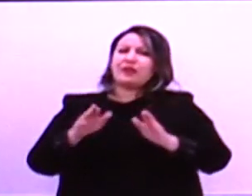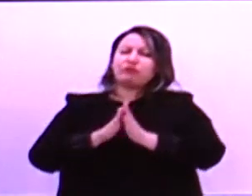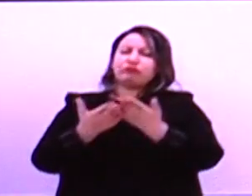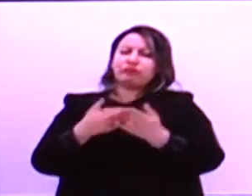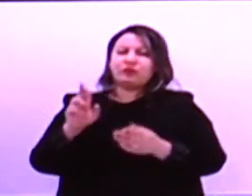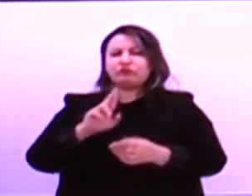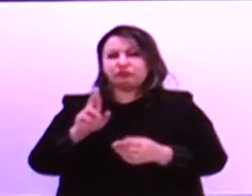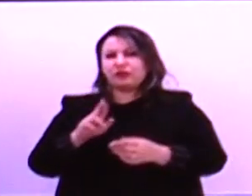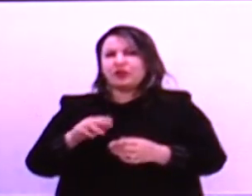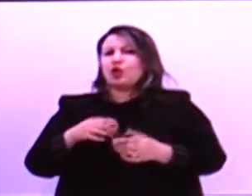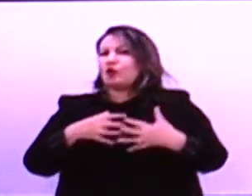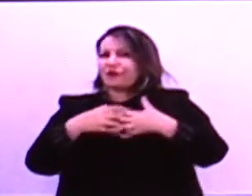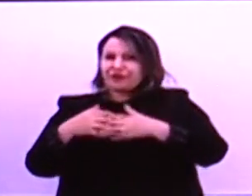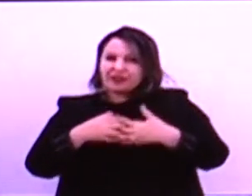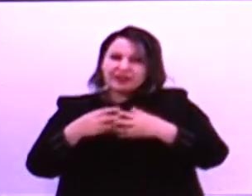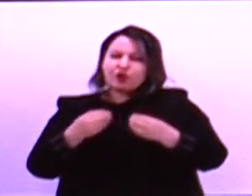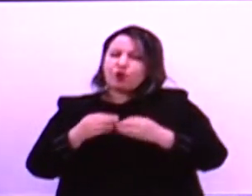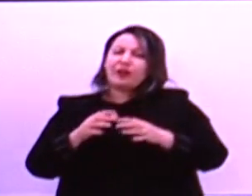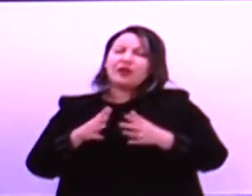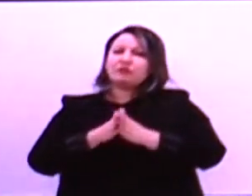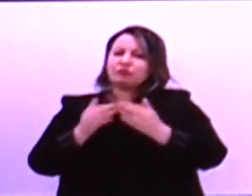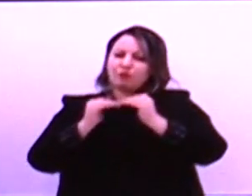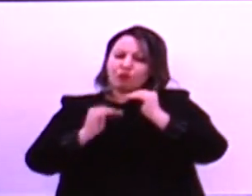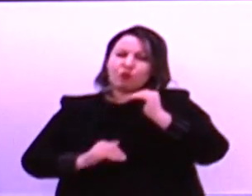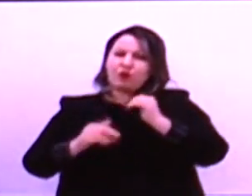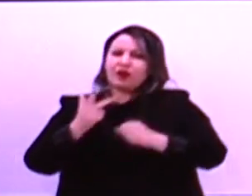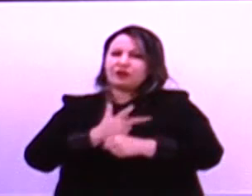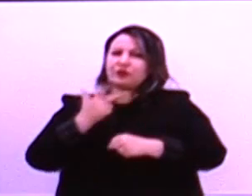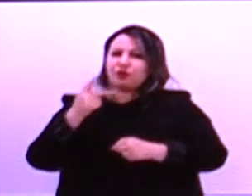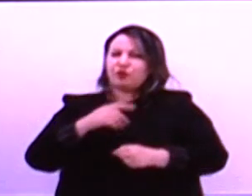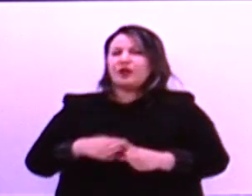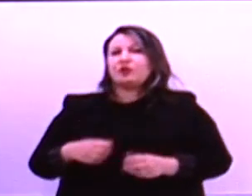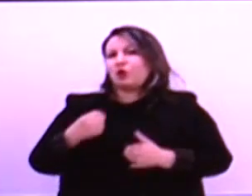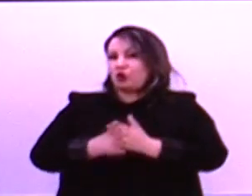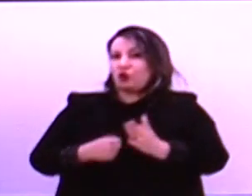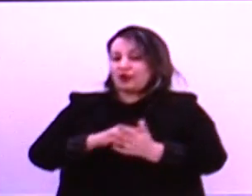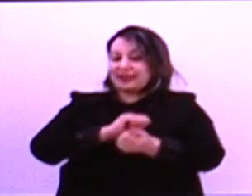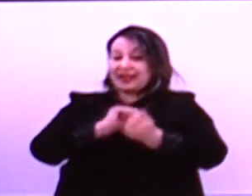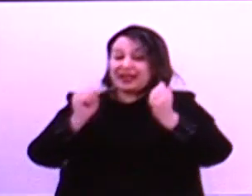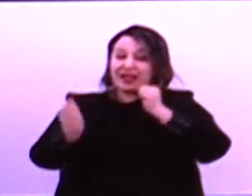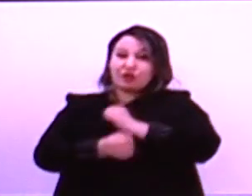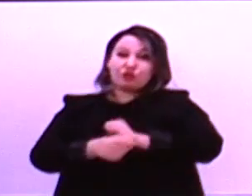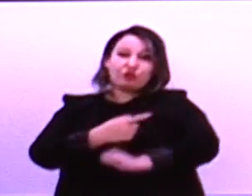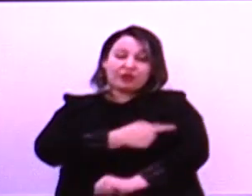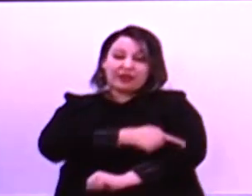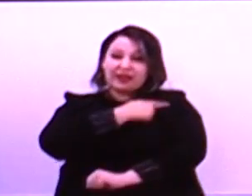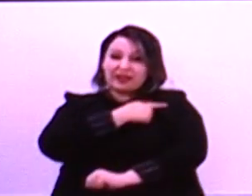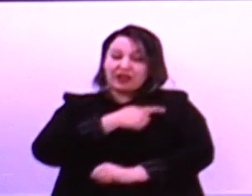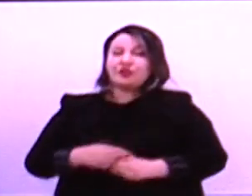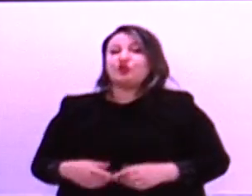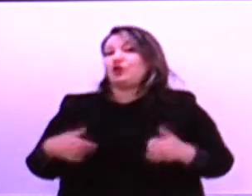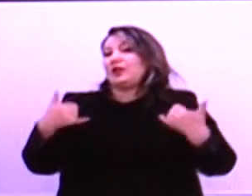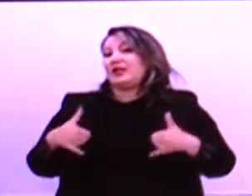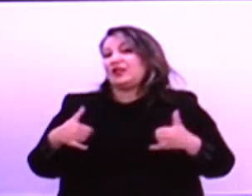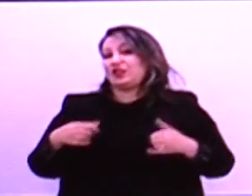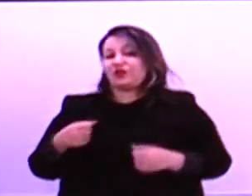في التصنيع ولا حتى للموان تروازون. ان شاء الله نحاول ان ننتقل انتقال طاقوي، ما تصبحش الجزائر